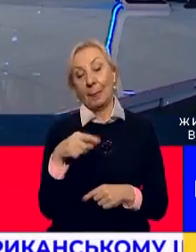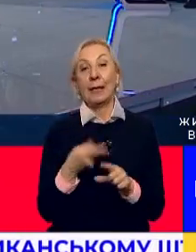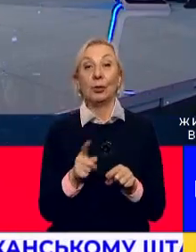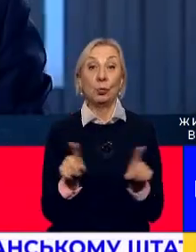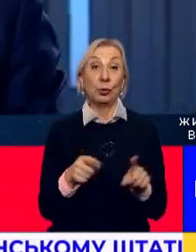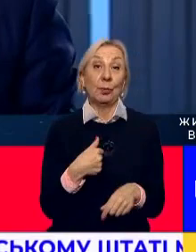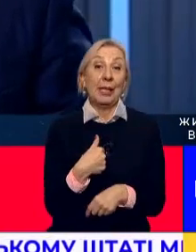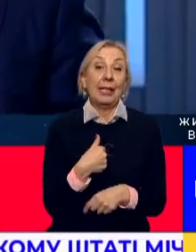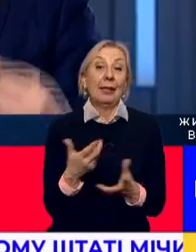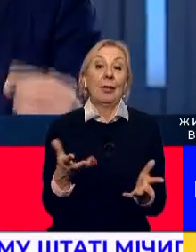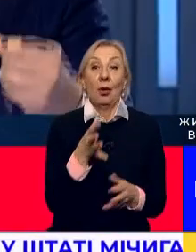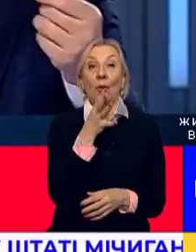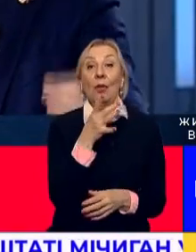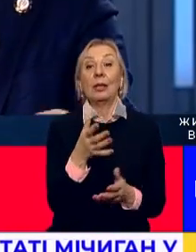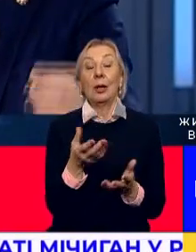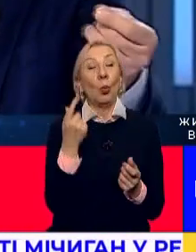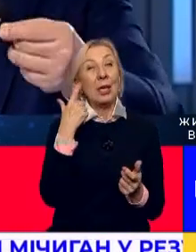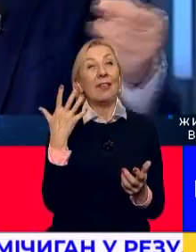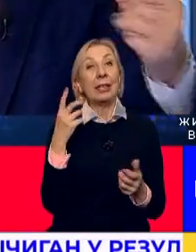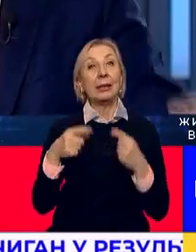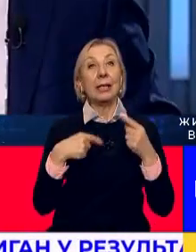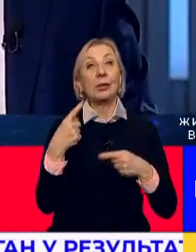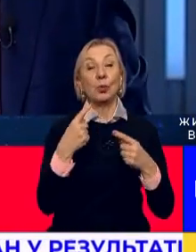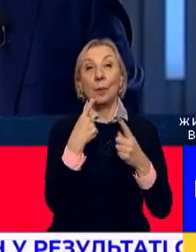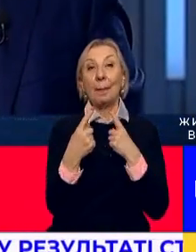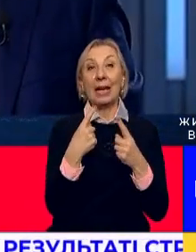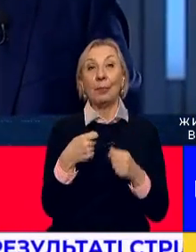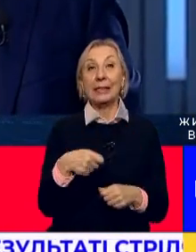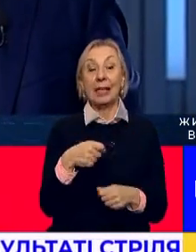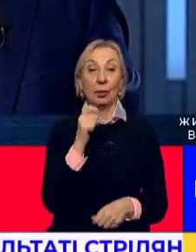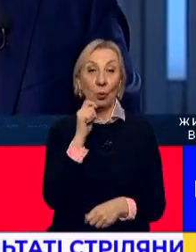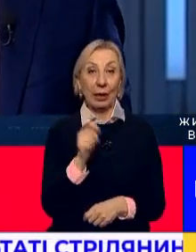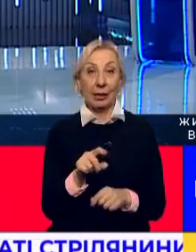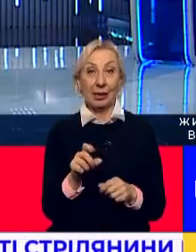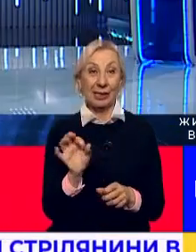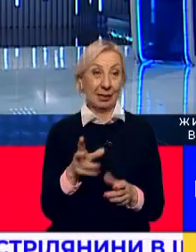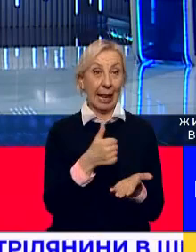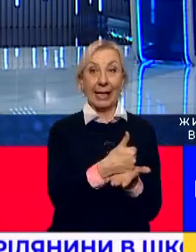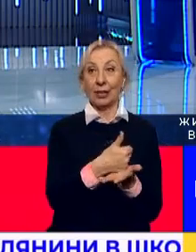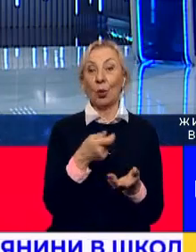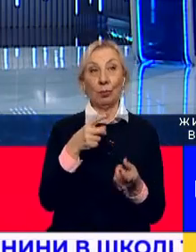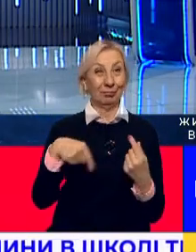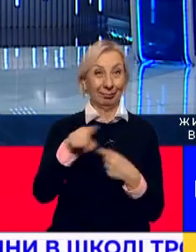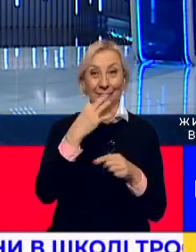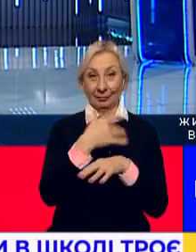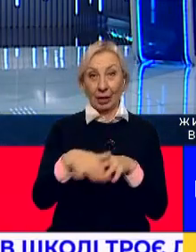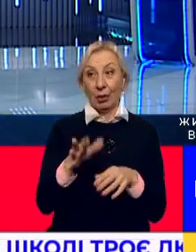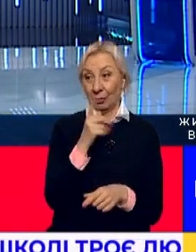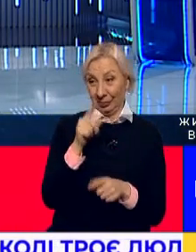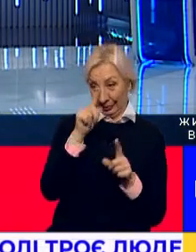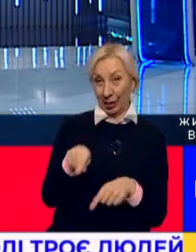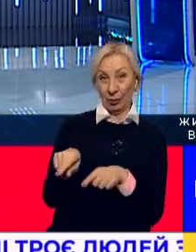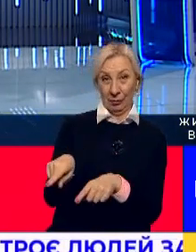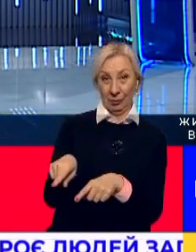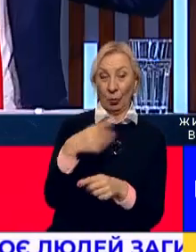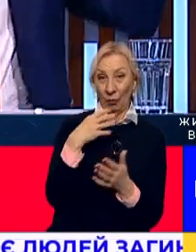що мені важко уявити наступні переговори президента України з будь-яким іншим лідером, коли він знає, що президента України у